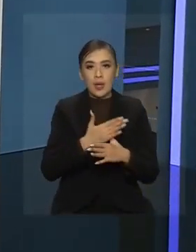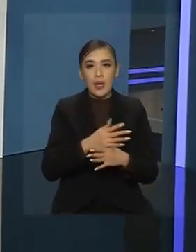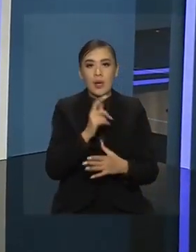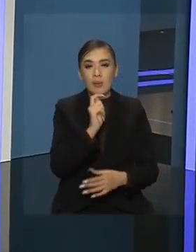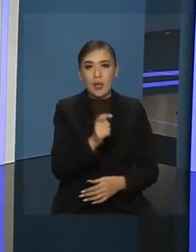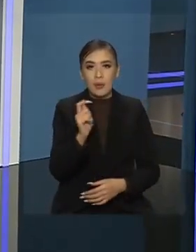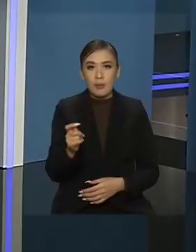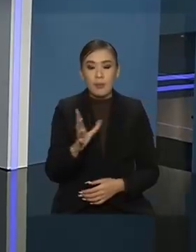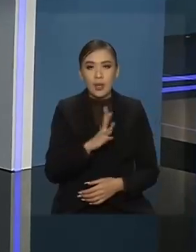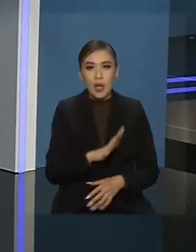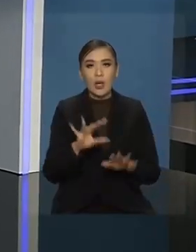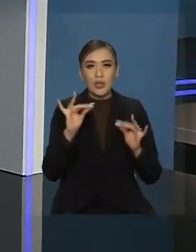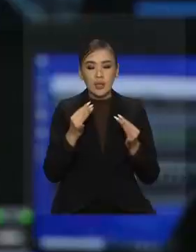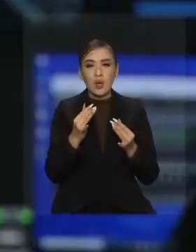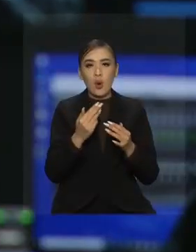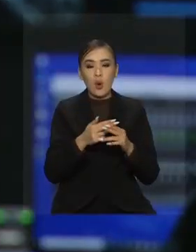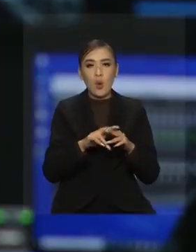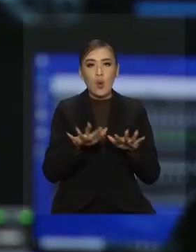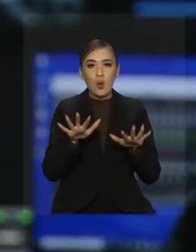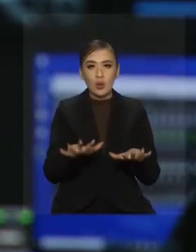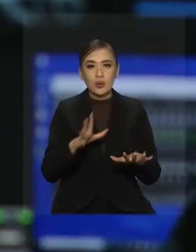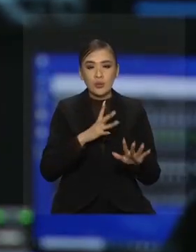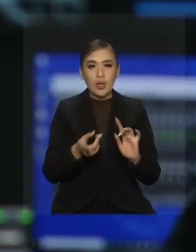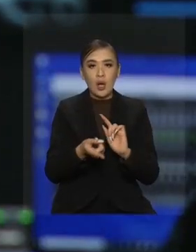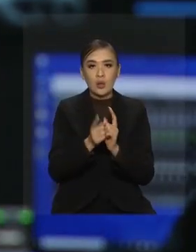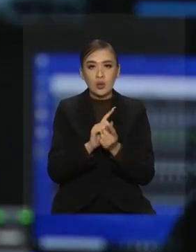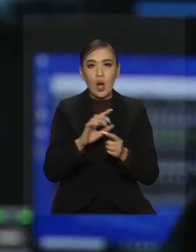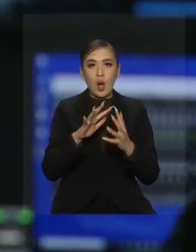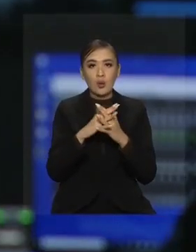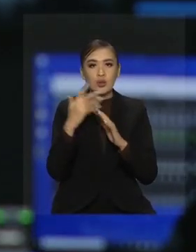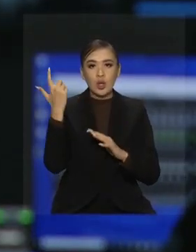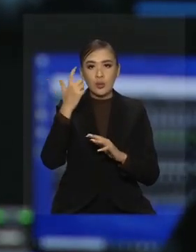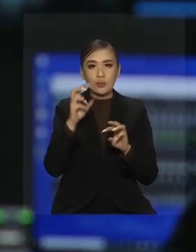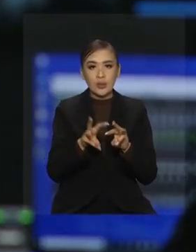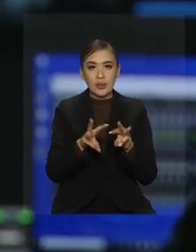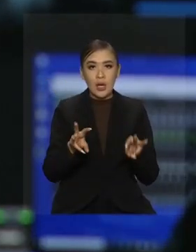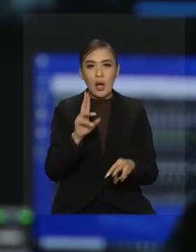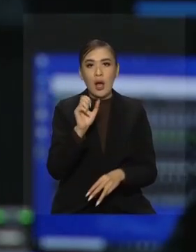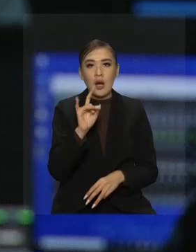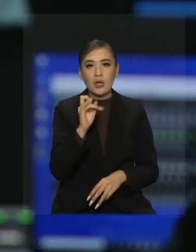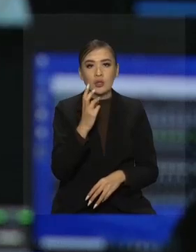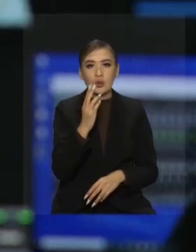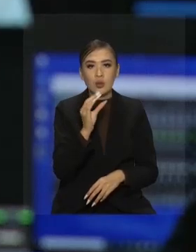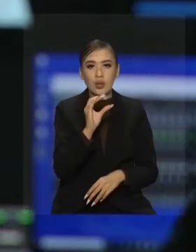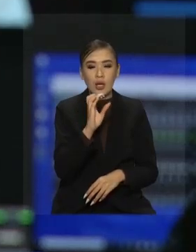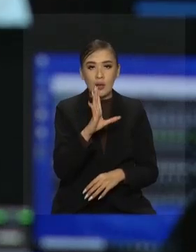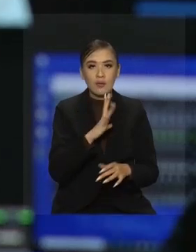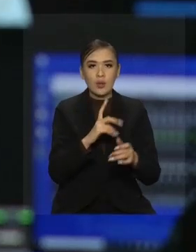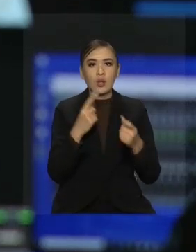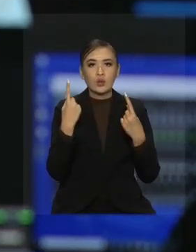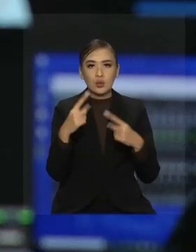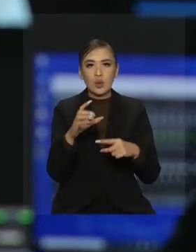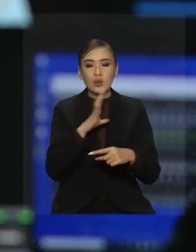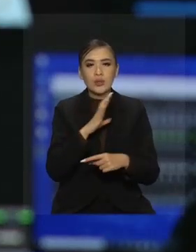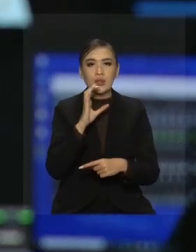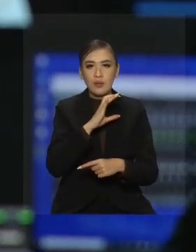бірең-сараң басшы орын тағы ауыстырды. Атап айтсақ, ауыл шаруашылығы министрі болған Ербол Қарашөкеевтің орнына Солтүстік Қазақстан облысының